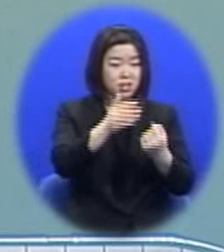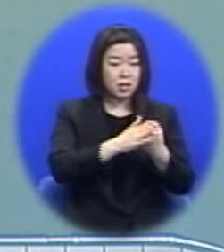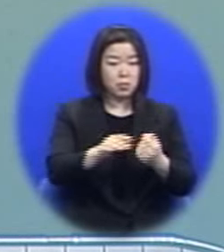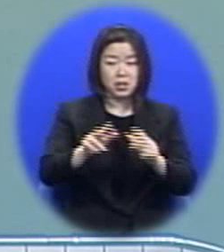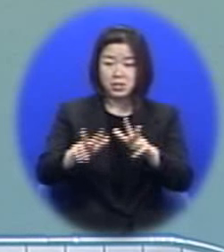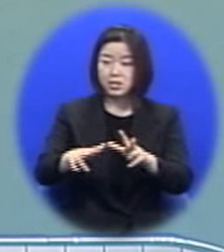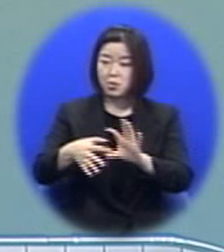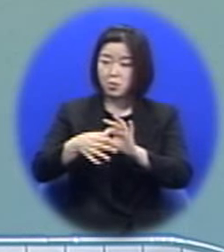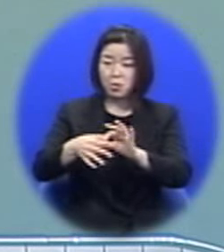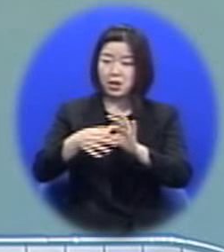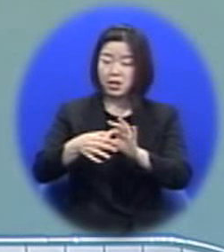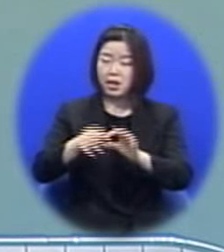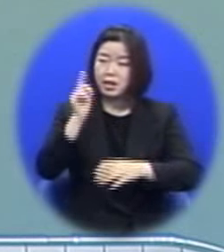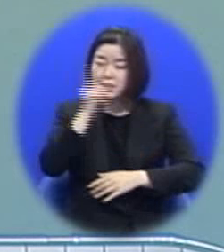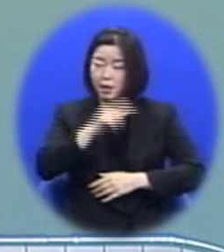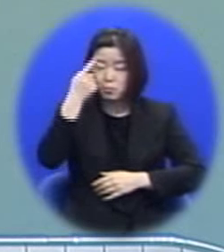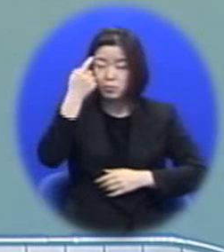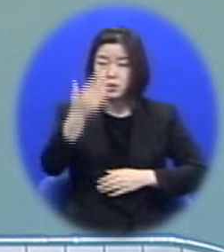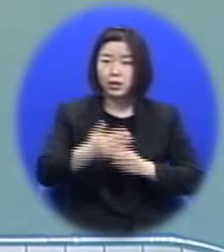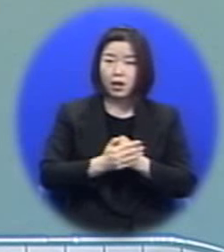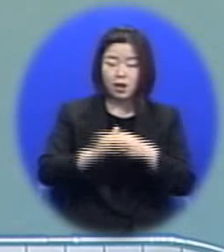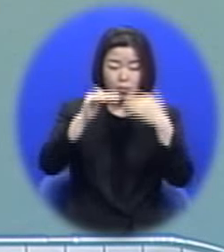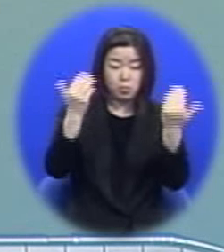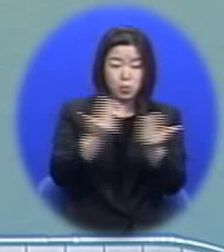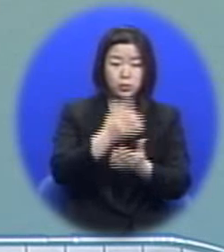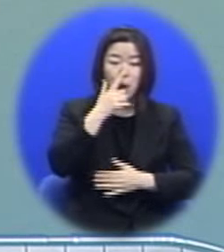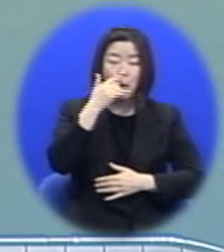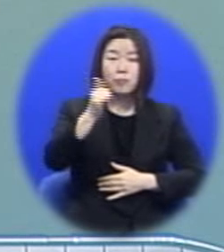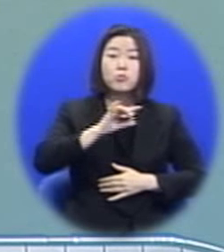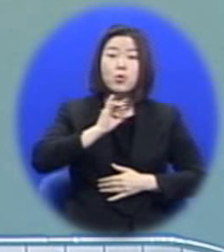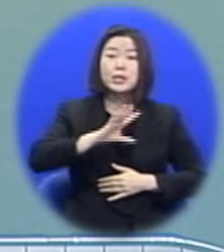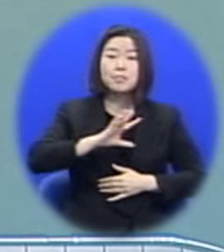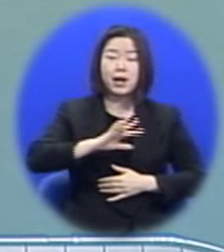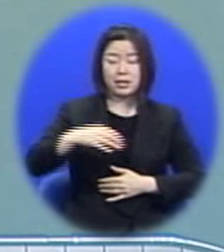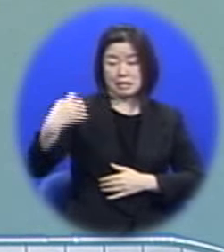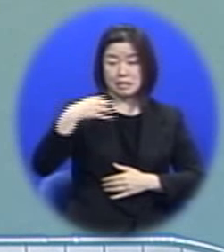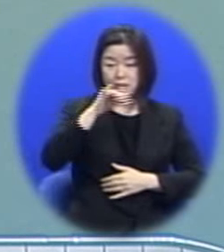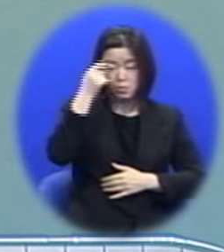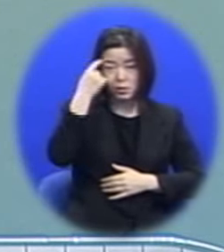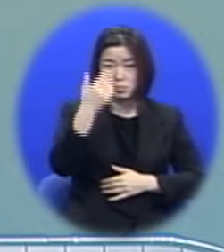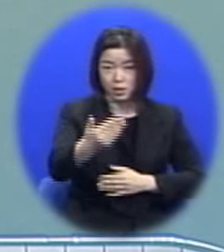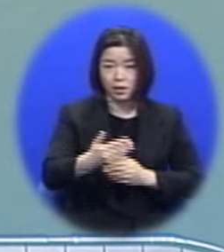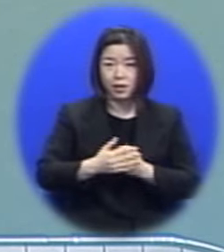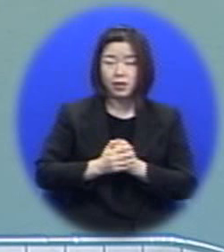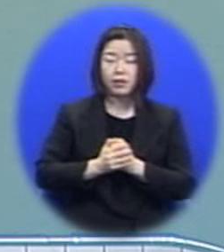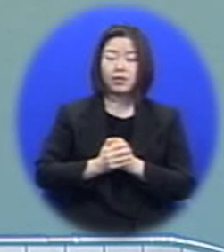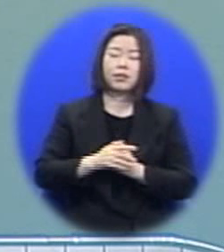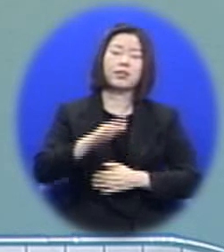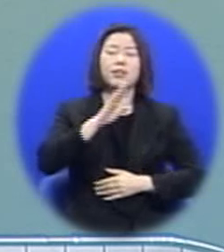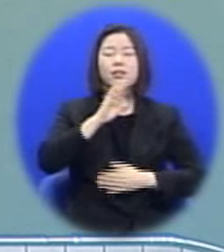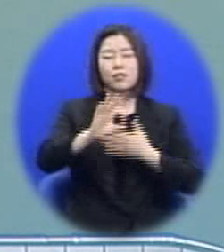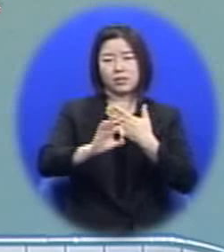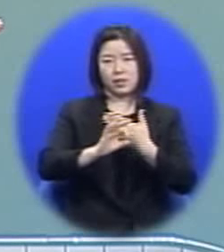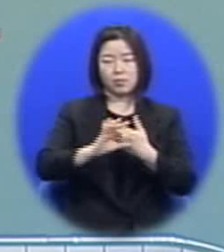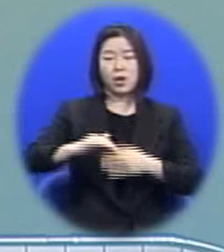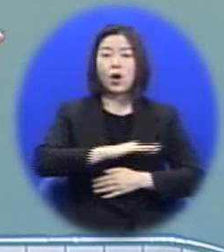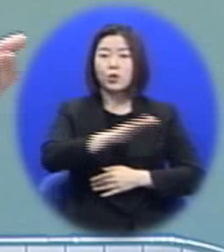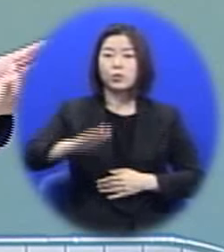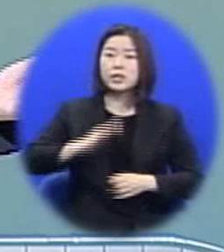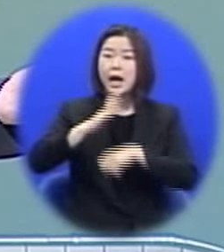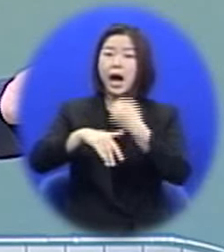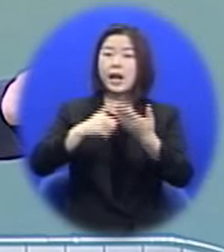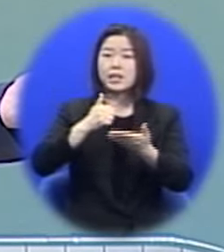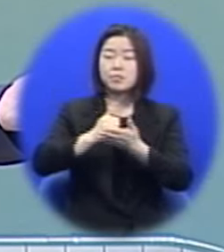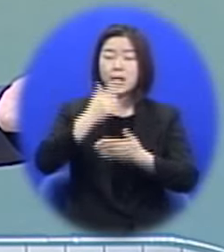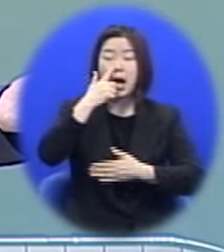관계가 안 좋아진 겁니까? 전적으로 부모 책임입니까? 만약에 그렇다면 우리는 하나님이 아버지라는